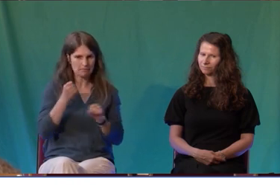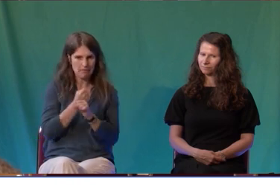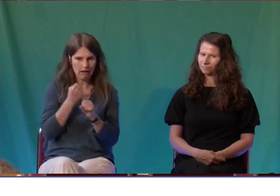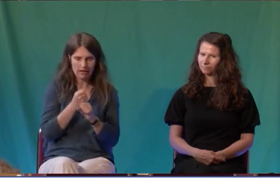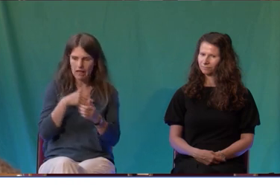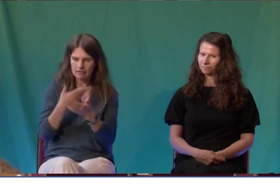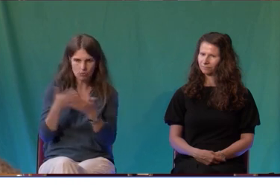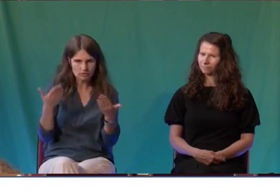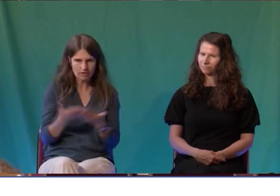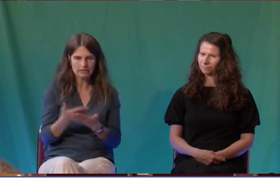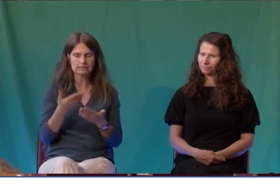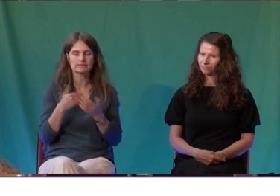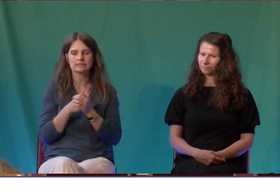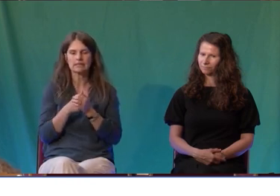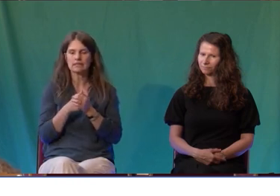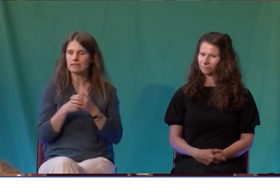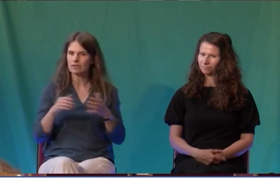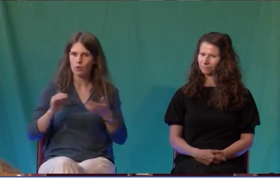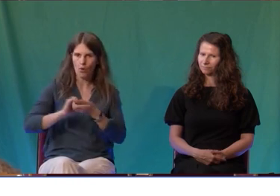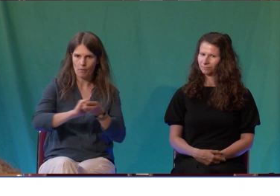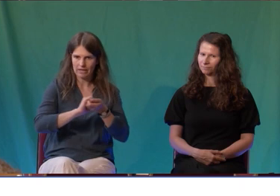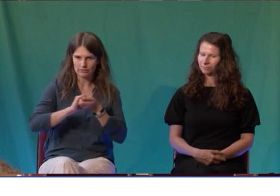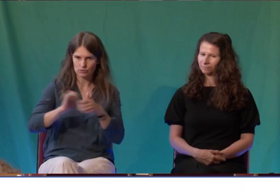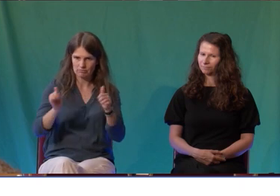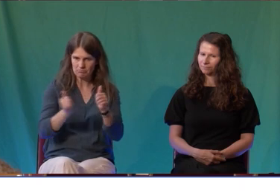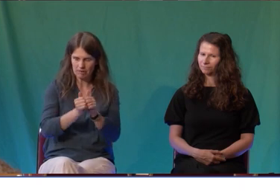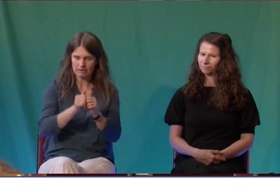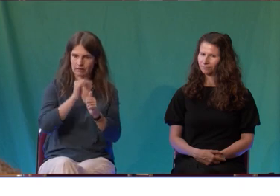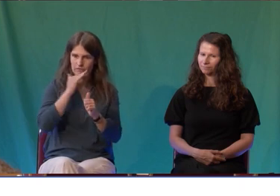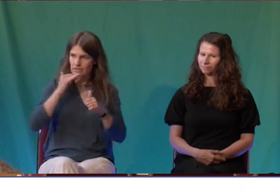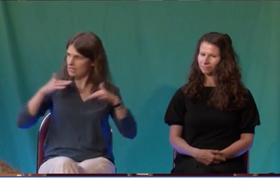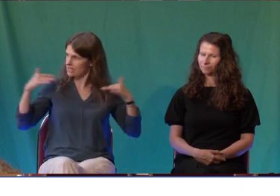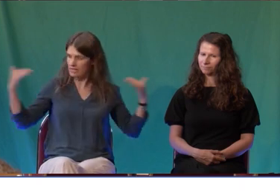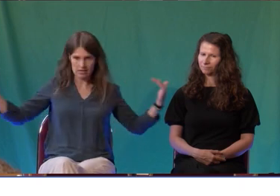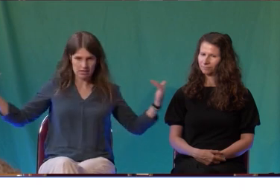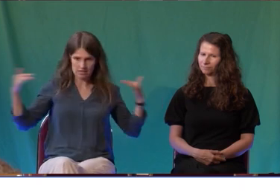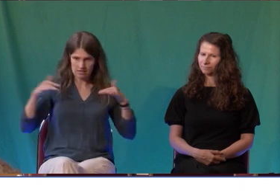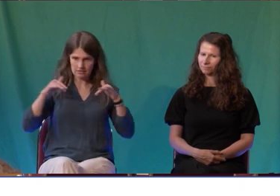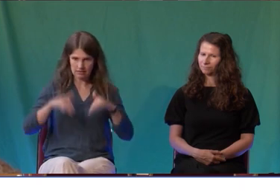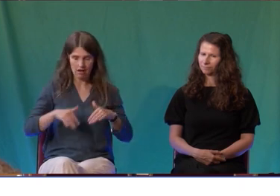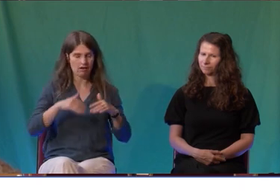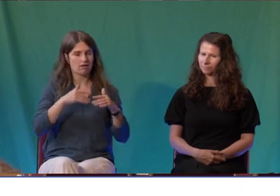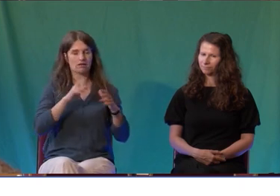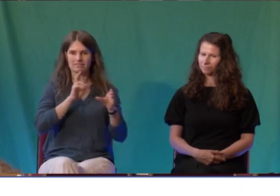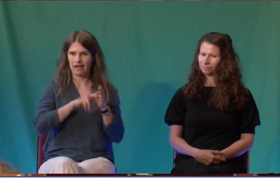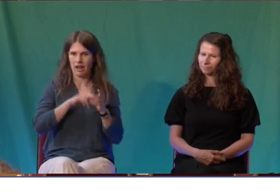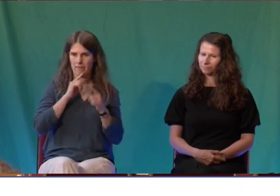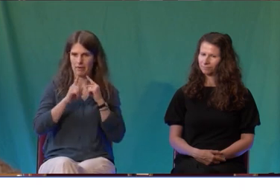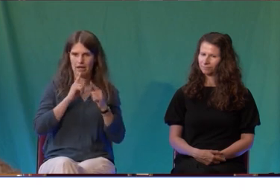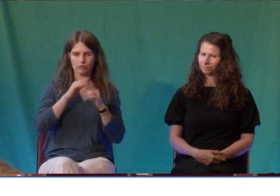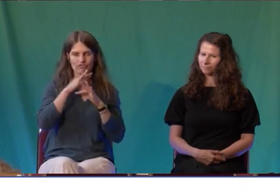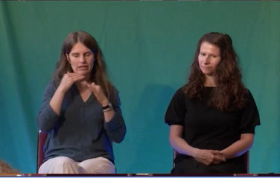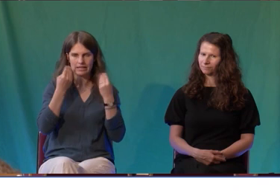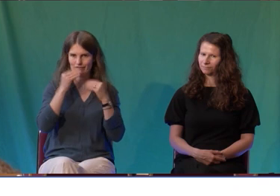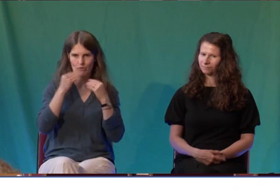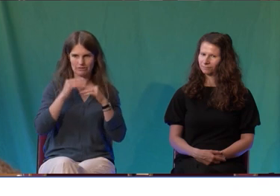viele Kooperationspartner da sind viele Infos auch da in der teilhabeberatung so dass Eltern